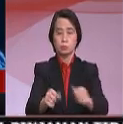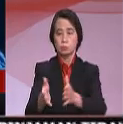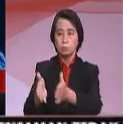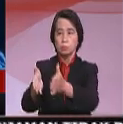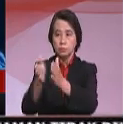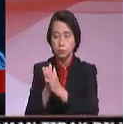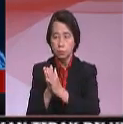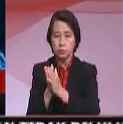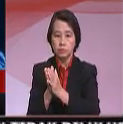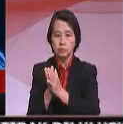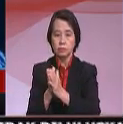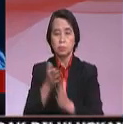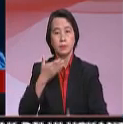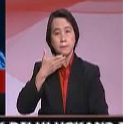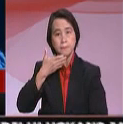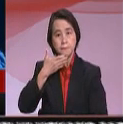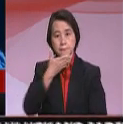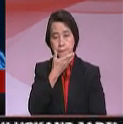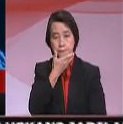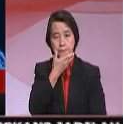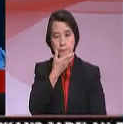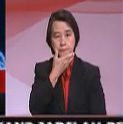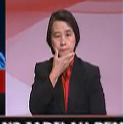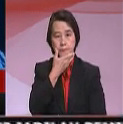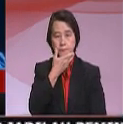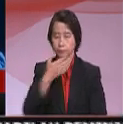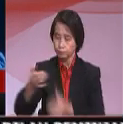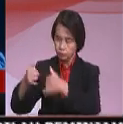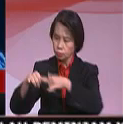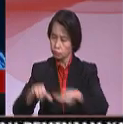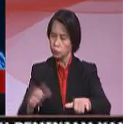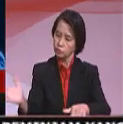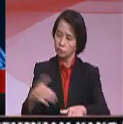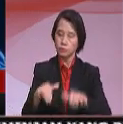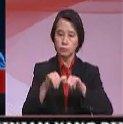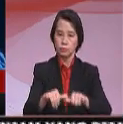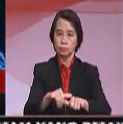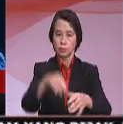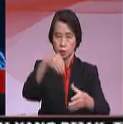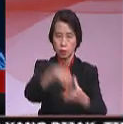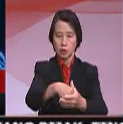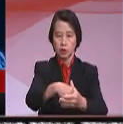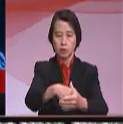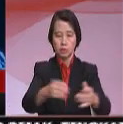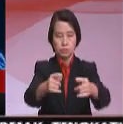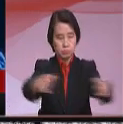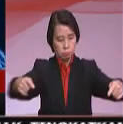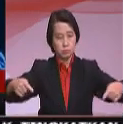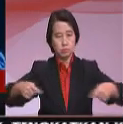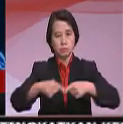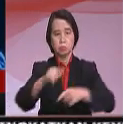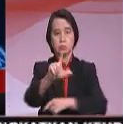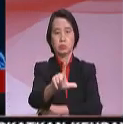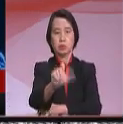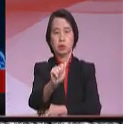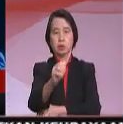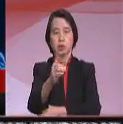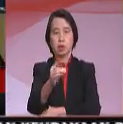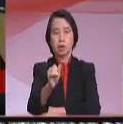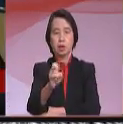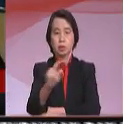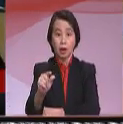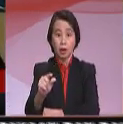minta belia terus berada di ladang, bukan lagi pekerja